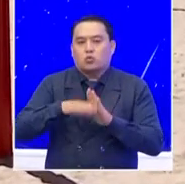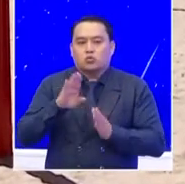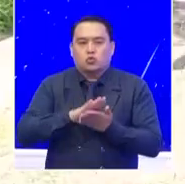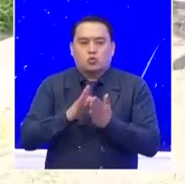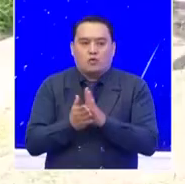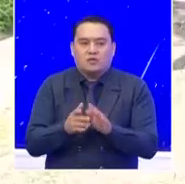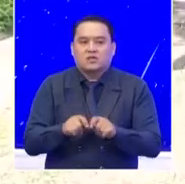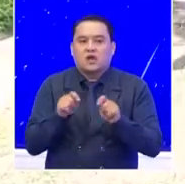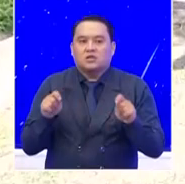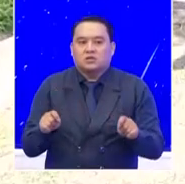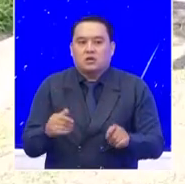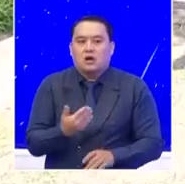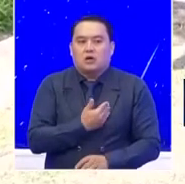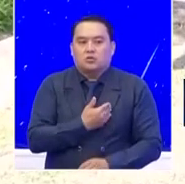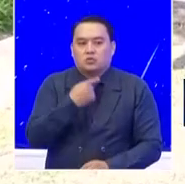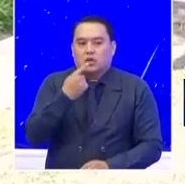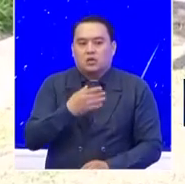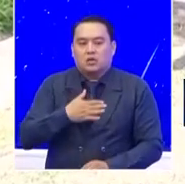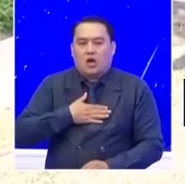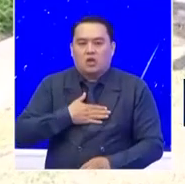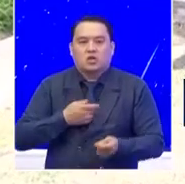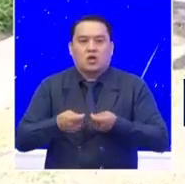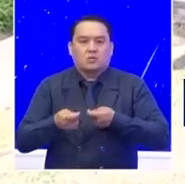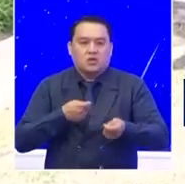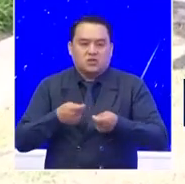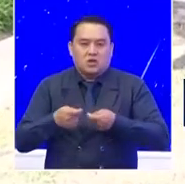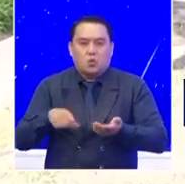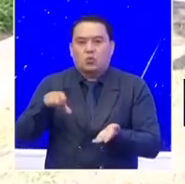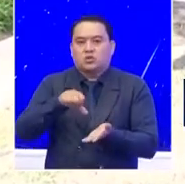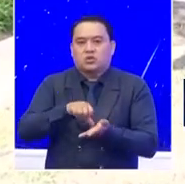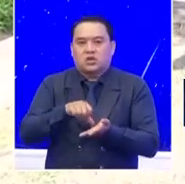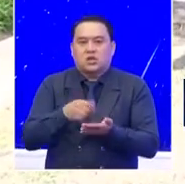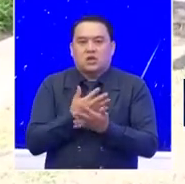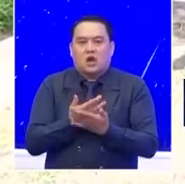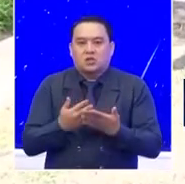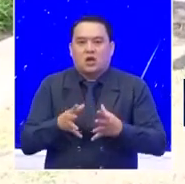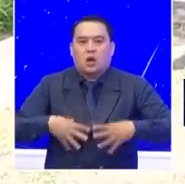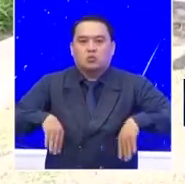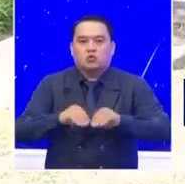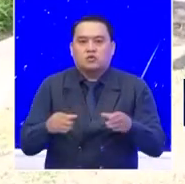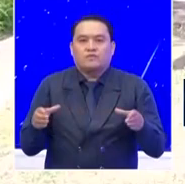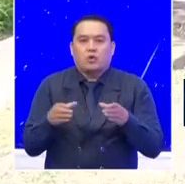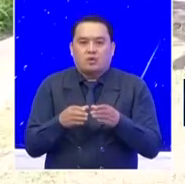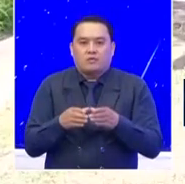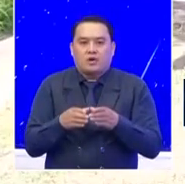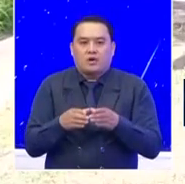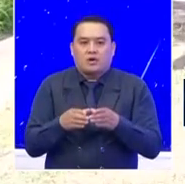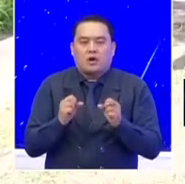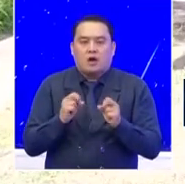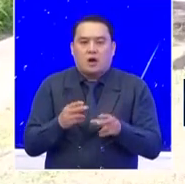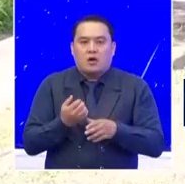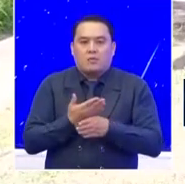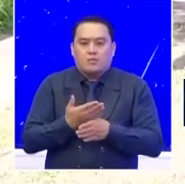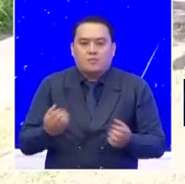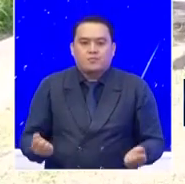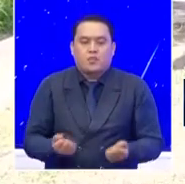условия. Хочу отметить участие нашей администрации, учреждения, различных общественных фондов, так как благодаря